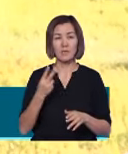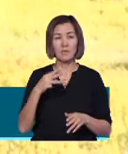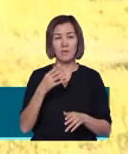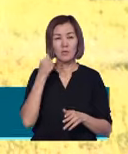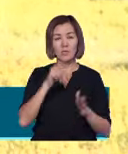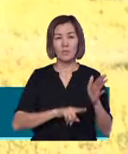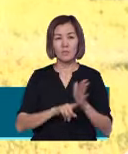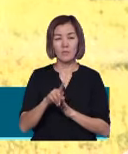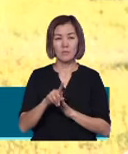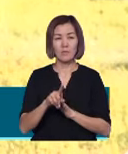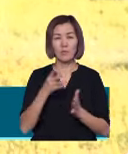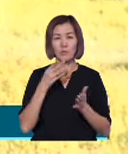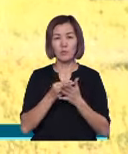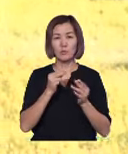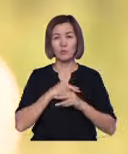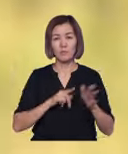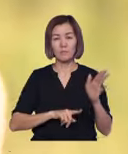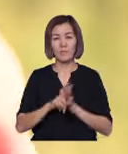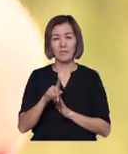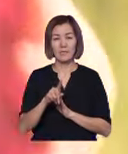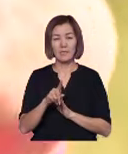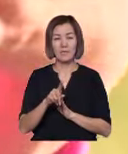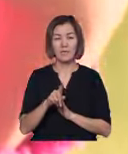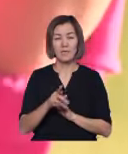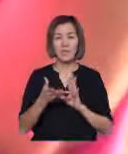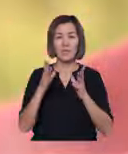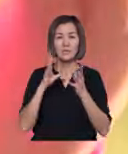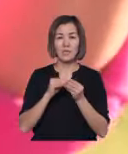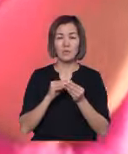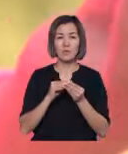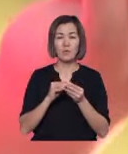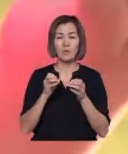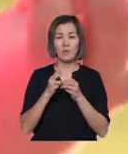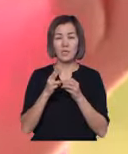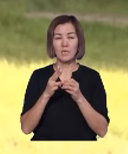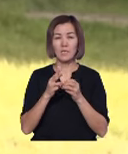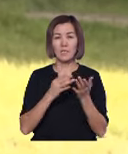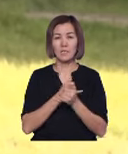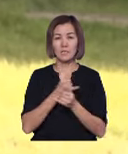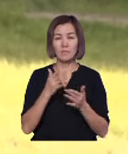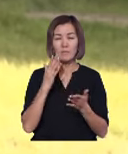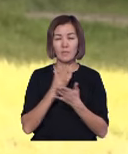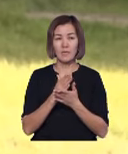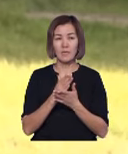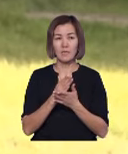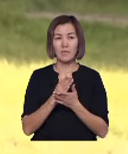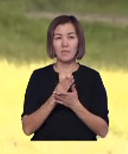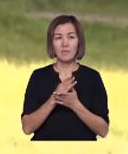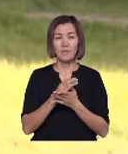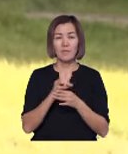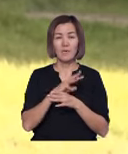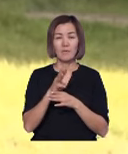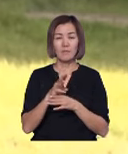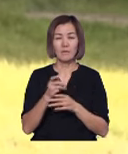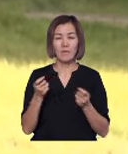2024 жылдан бастап өз жұмысын бастады. Біздің лагерьде жалпы 12 қызметкер жұмыс жасайды. Біз қамтып отырмыз